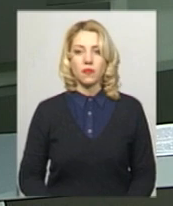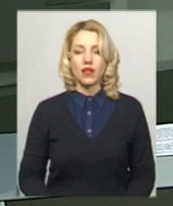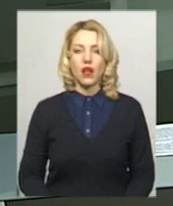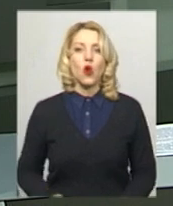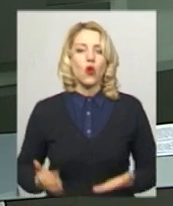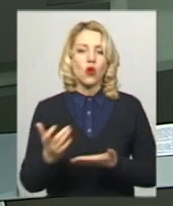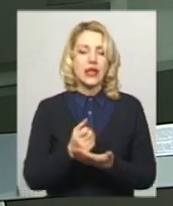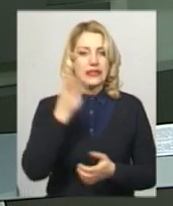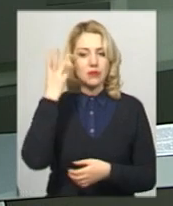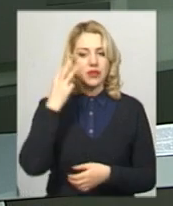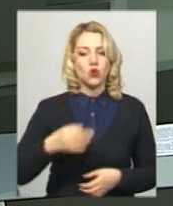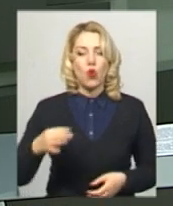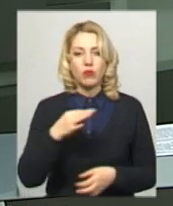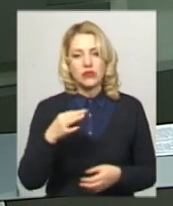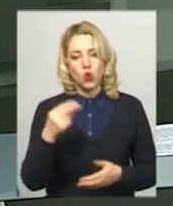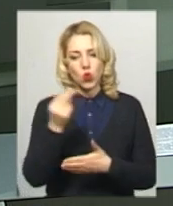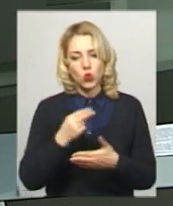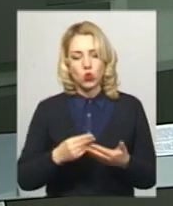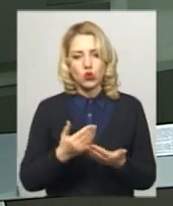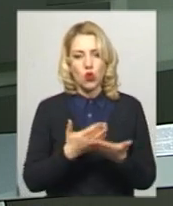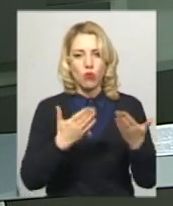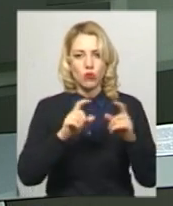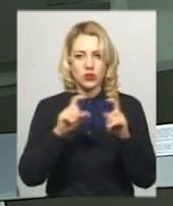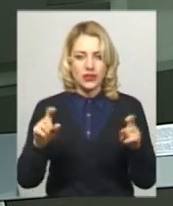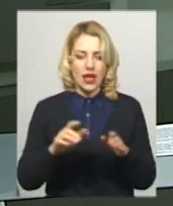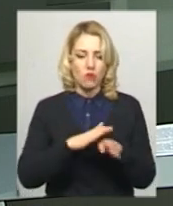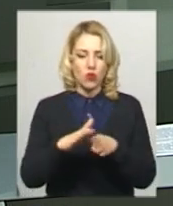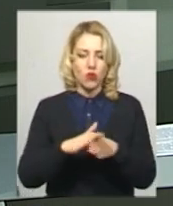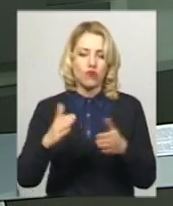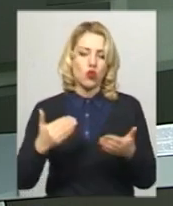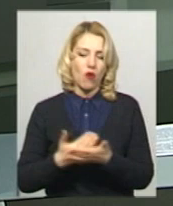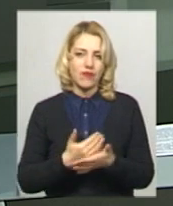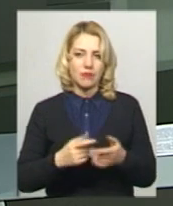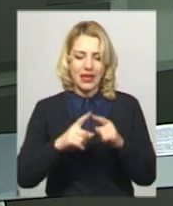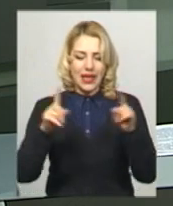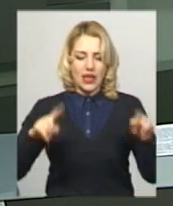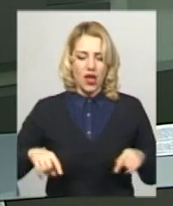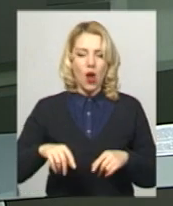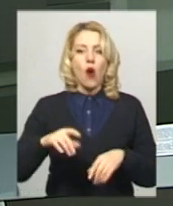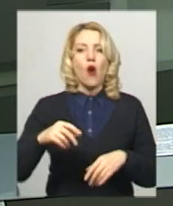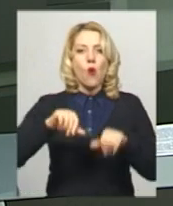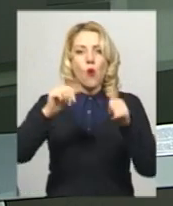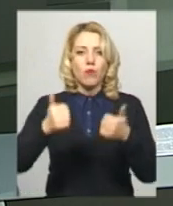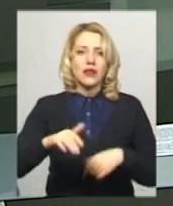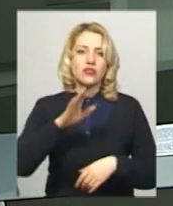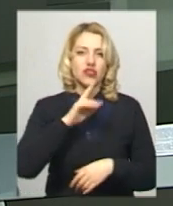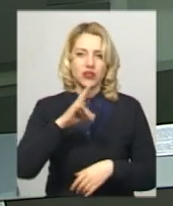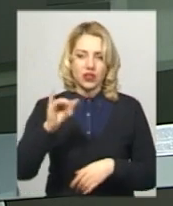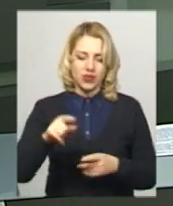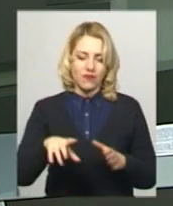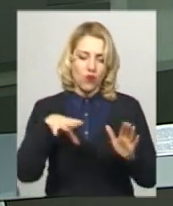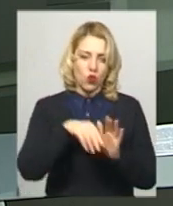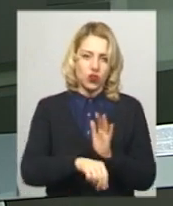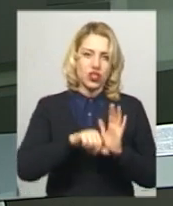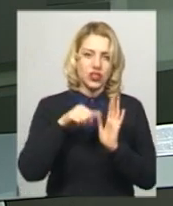Колекція Хмельницького обласного художнього музею поповнилась новим буклетом листівок із назвою «Образ жінки». До нього входять 16 листівок, на